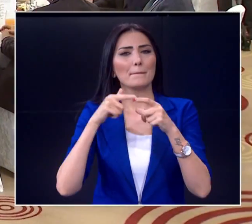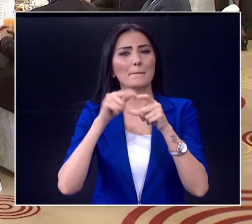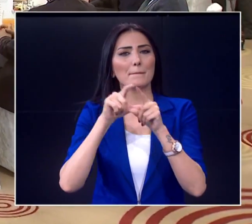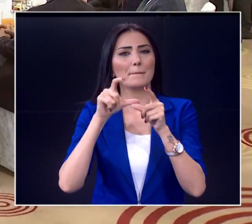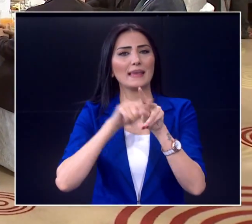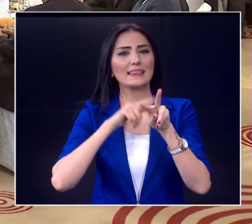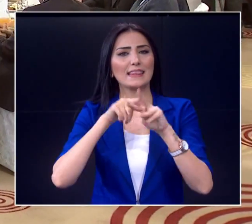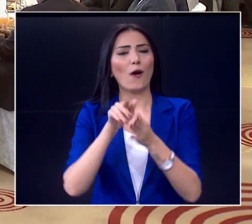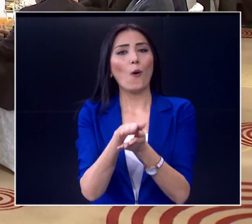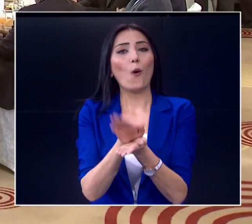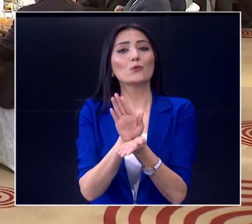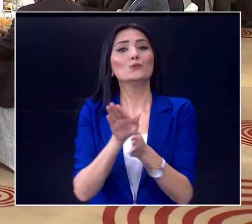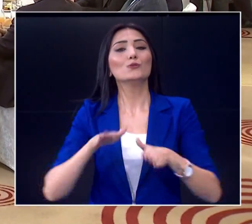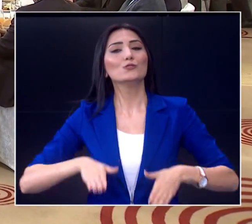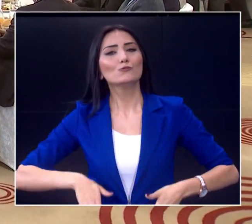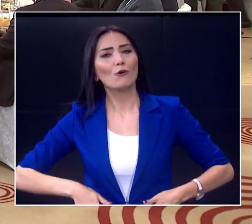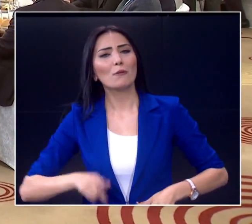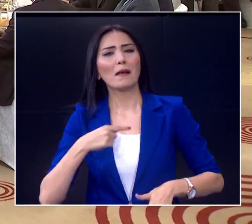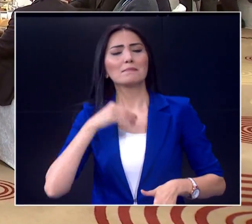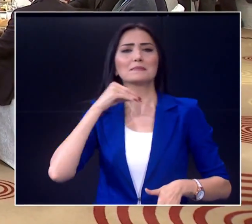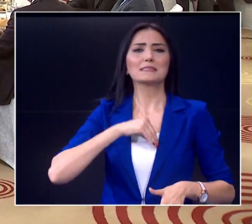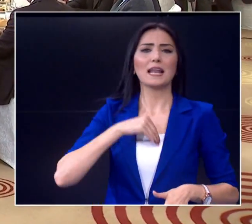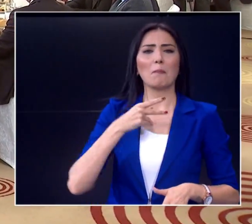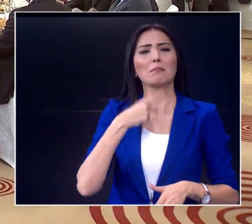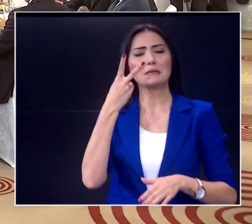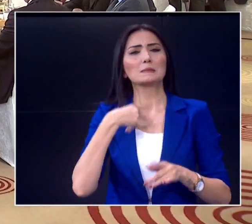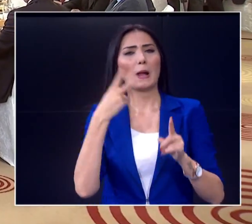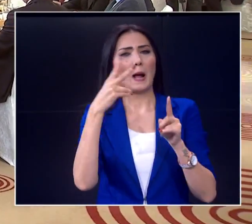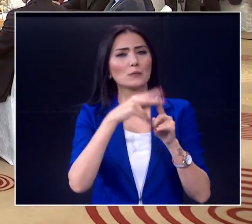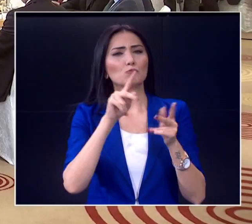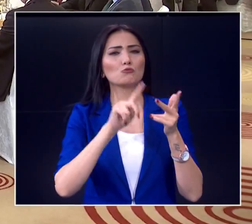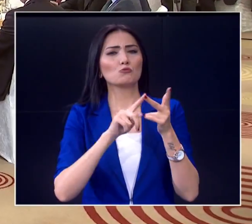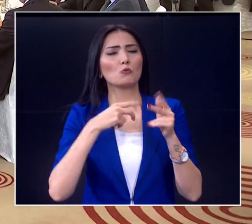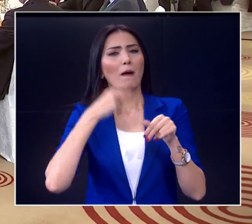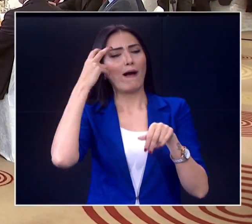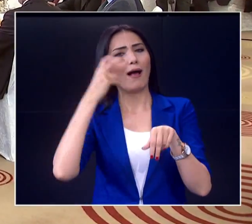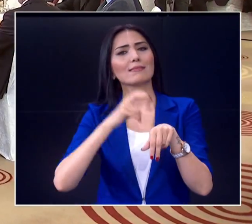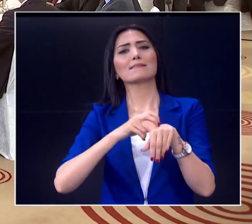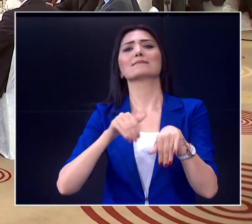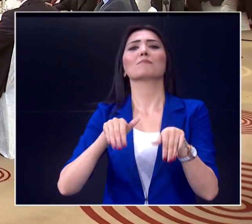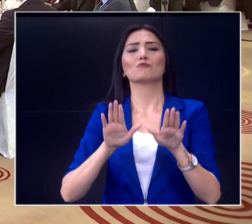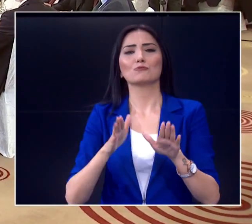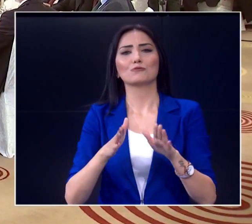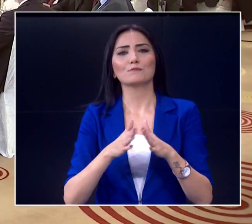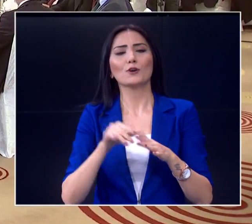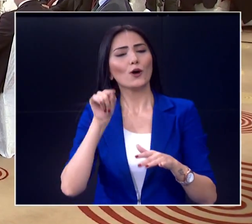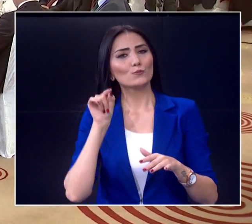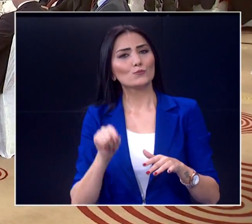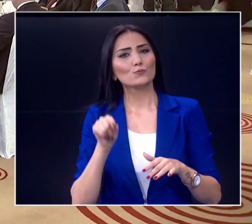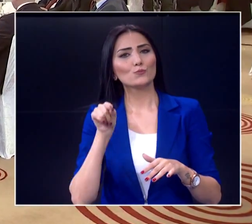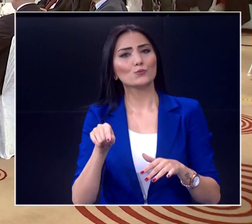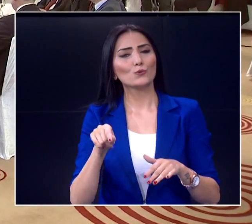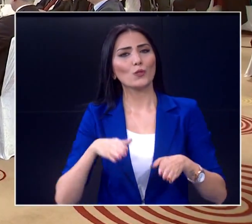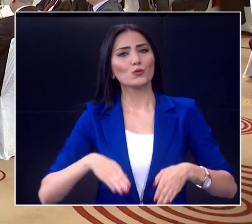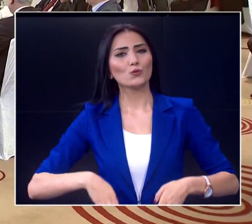Ödül Töreni. Ben zannediyorum ikisine katıldım, üçüncüyü hatırlamıyorum. Bu